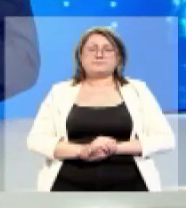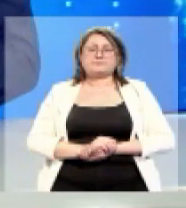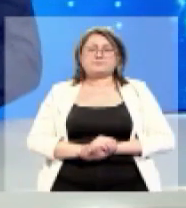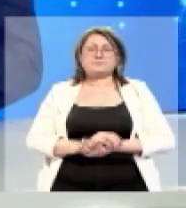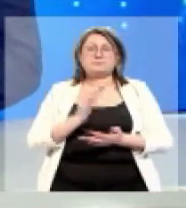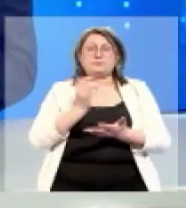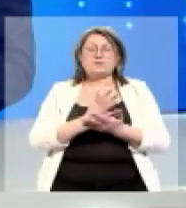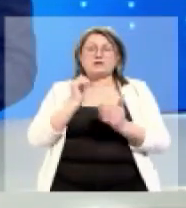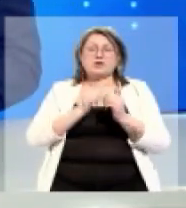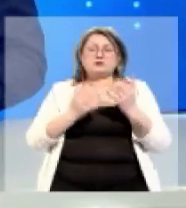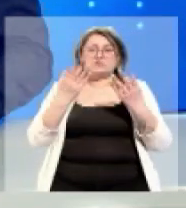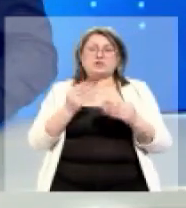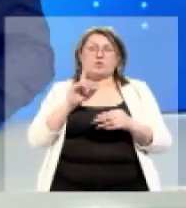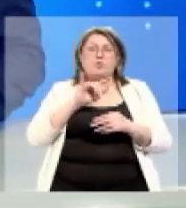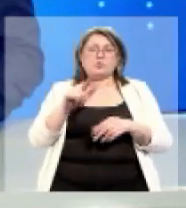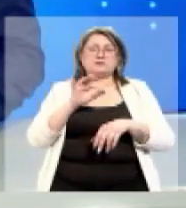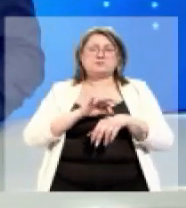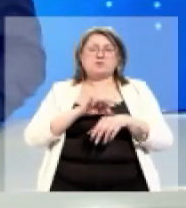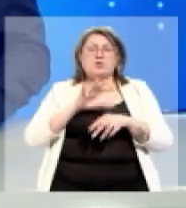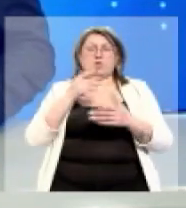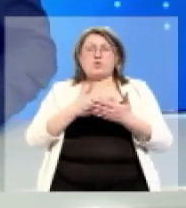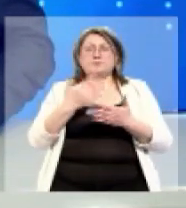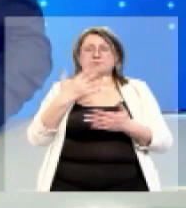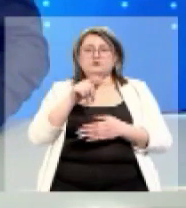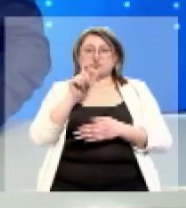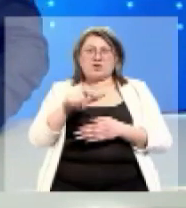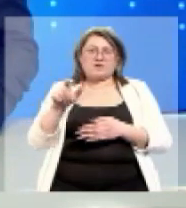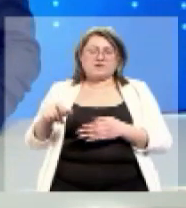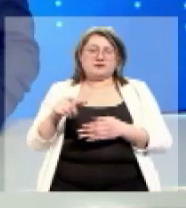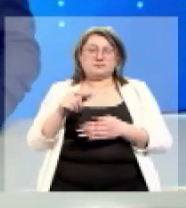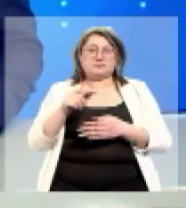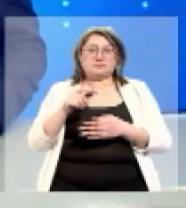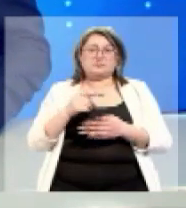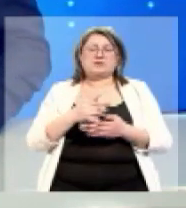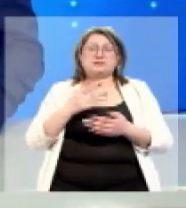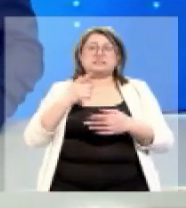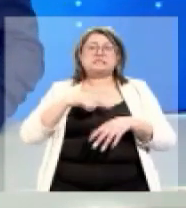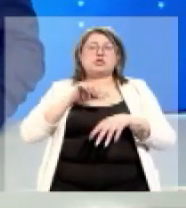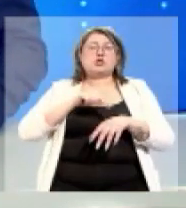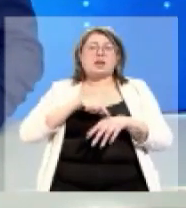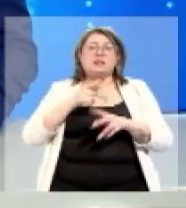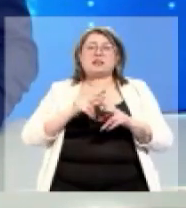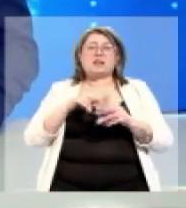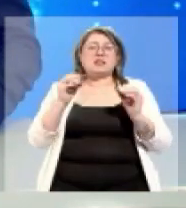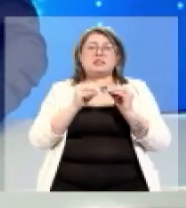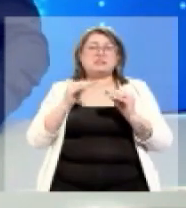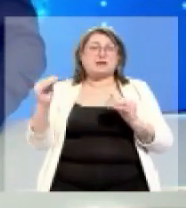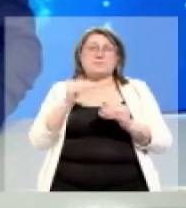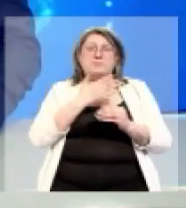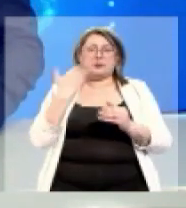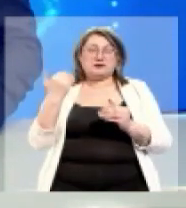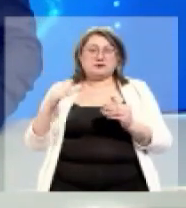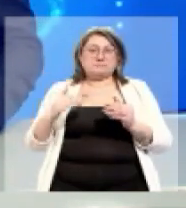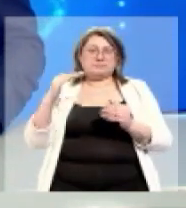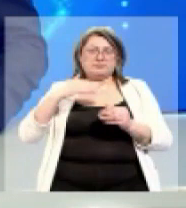Елордада күн сайын 50-ге жуық адам қызылша жұқтырып жатыр. Эпидемиологиялық жағдай тұрақты емес. Бұл туралы қаланың бас мемлекеттік санитарлық